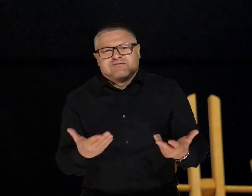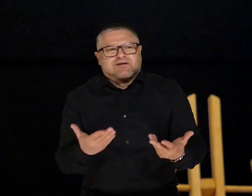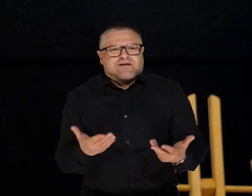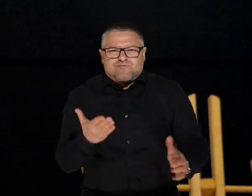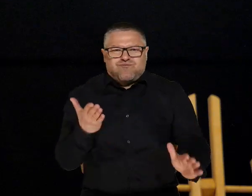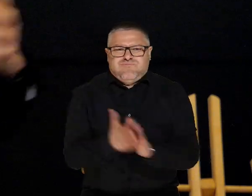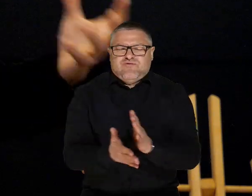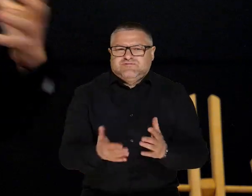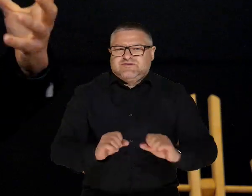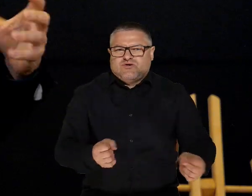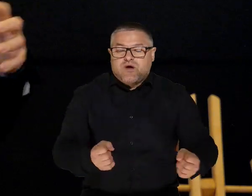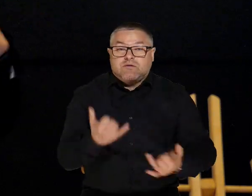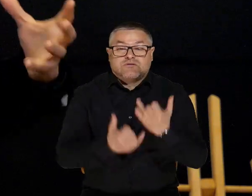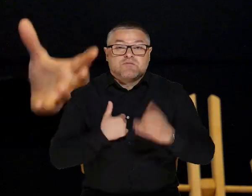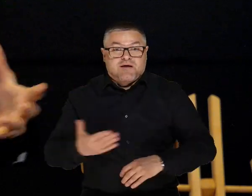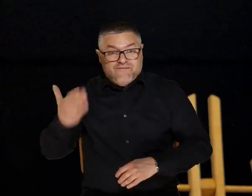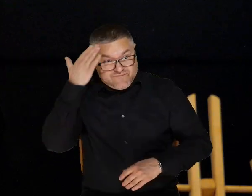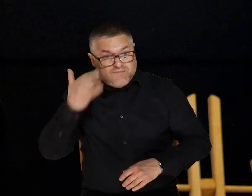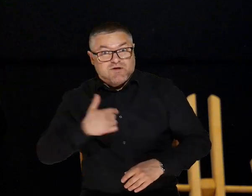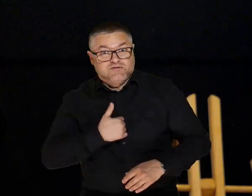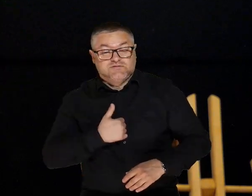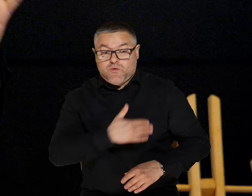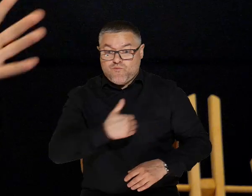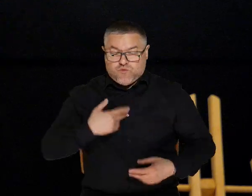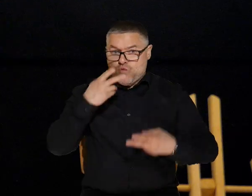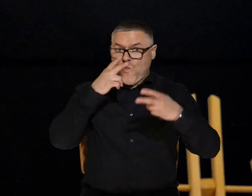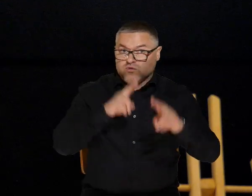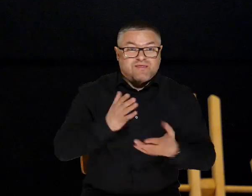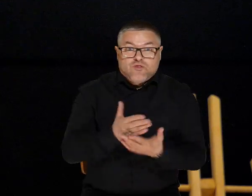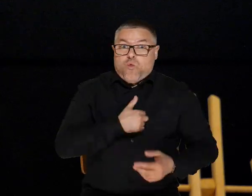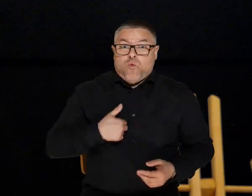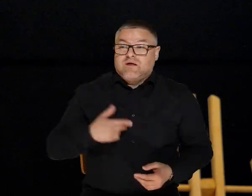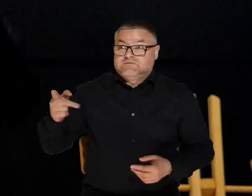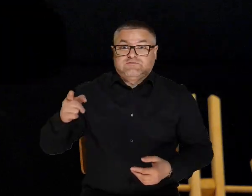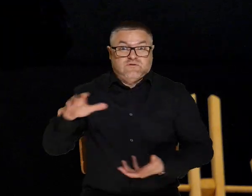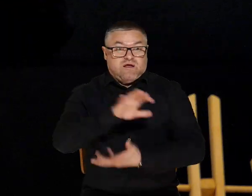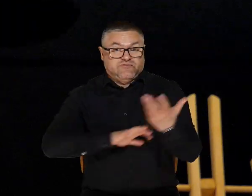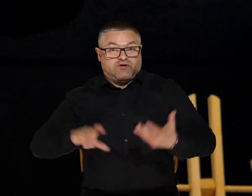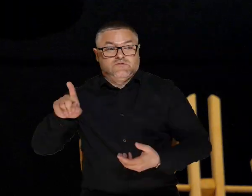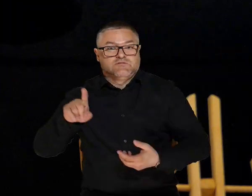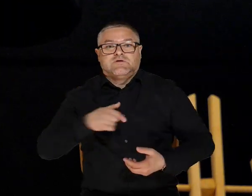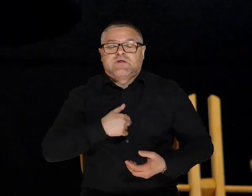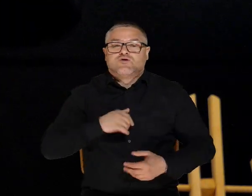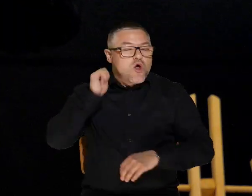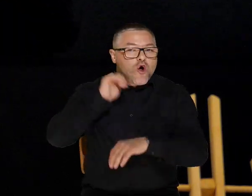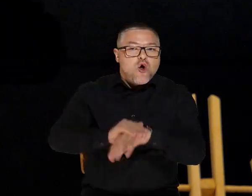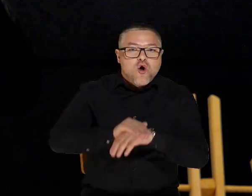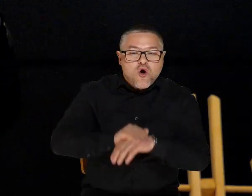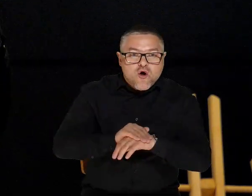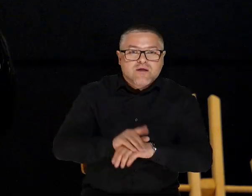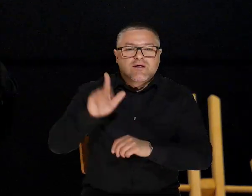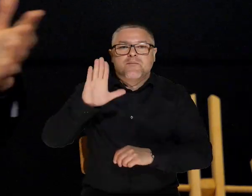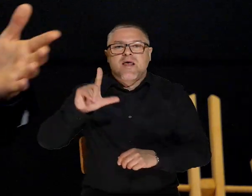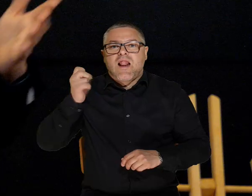jeżeli dowiadujemy się, że my jesteśmy też uznani, i to nie tylko u nas, nasza koleżanka Locha de Gisme w